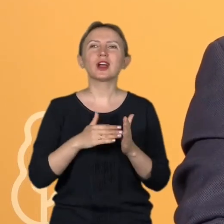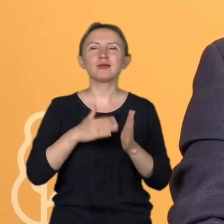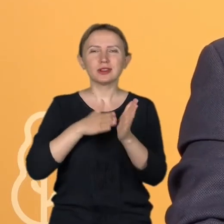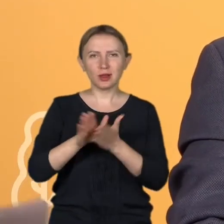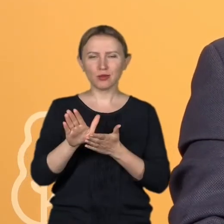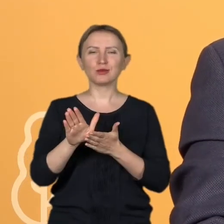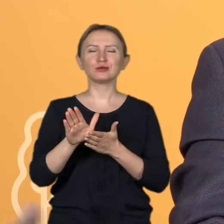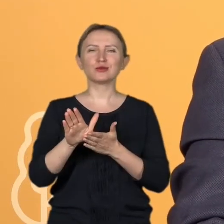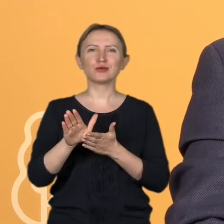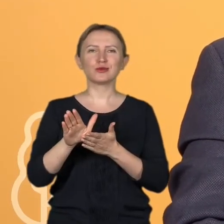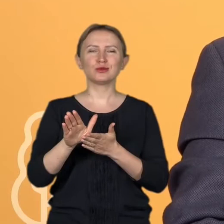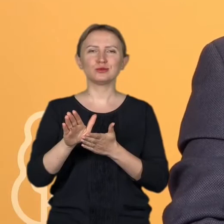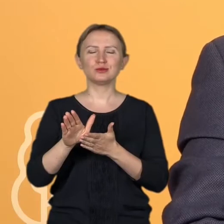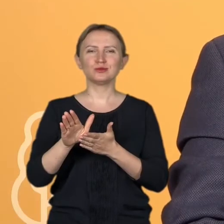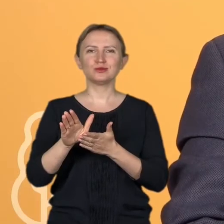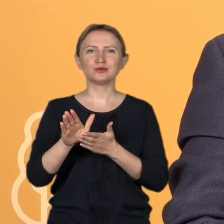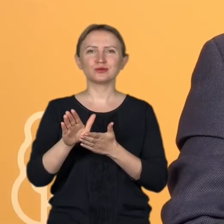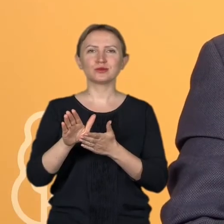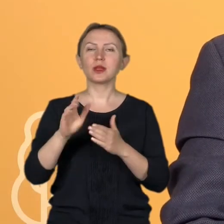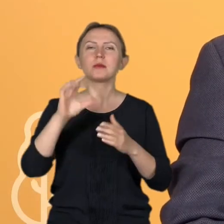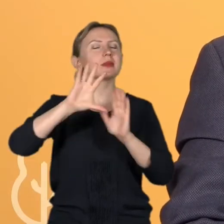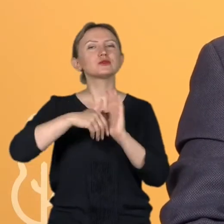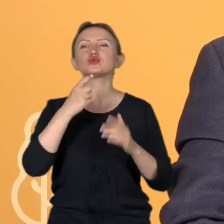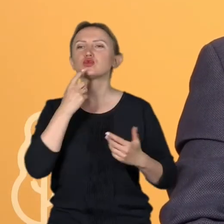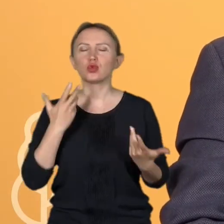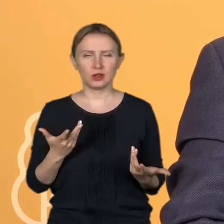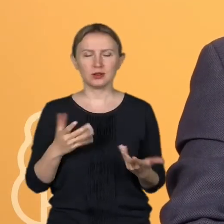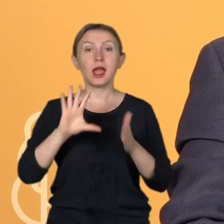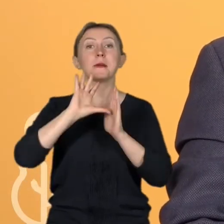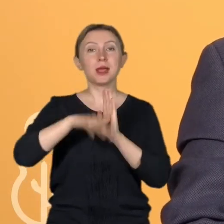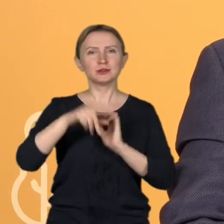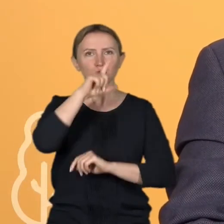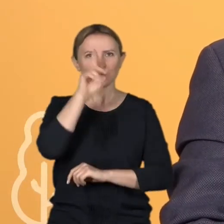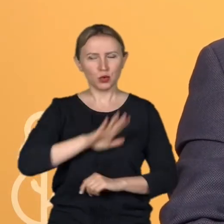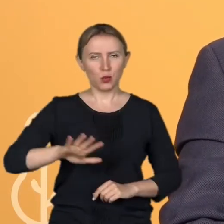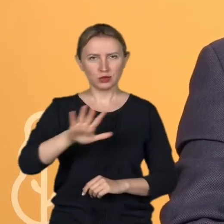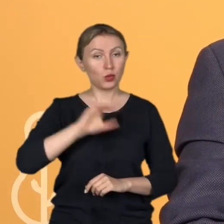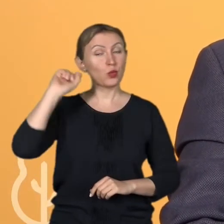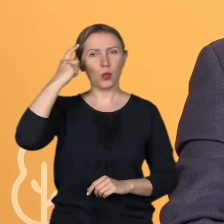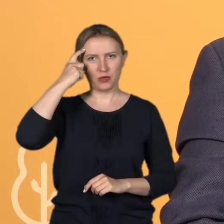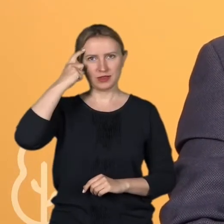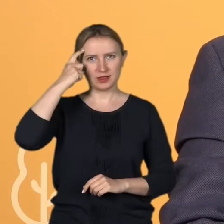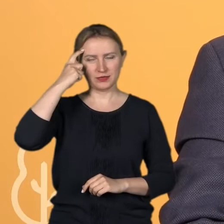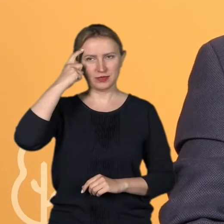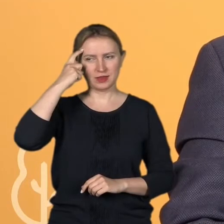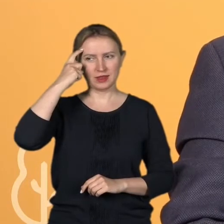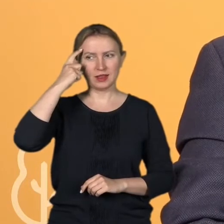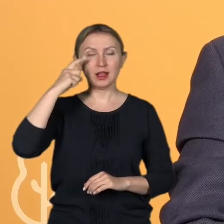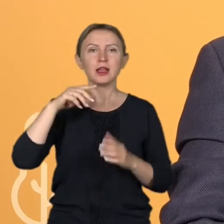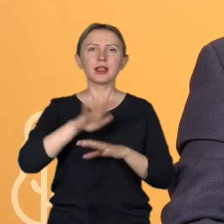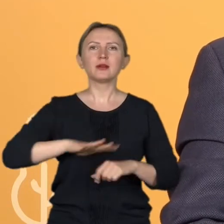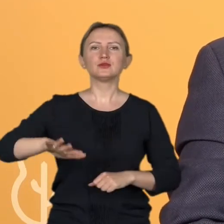tego, że co to jest miasto? Miasto to jest społeczność przede wszystkim i